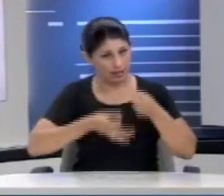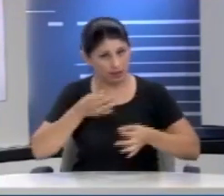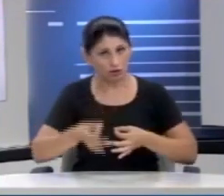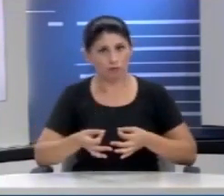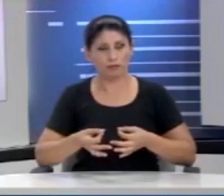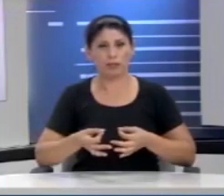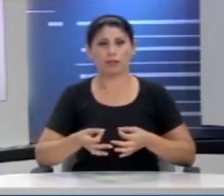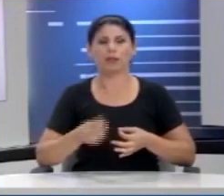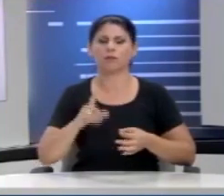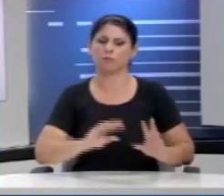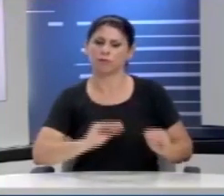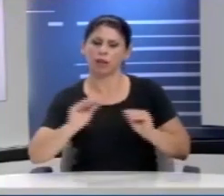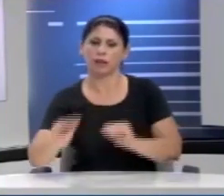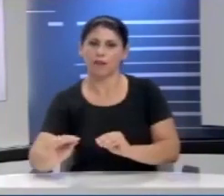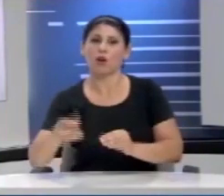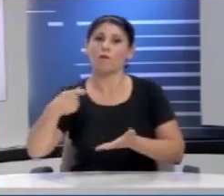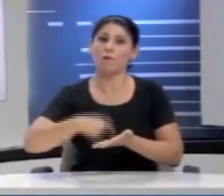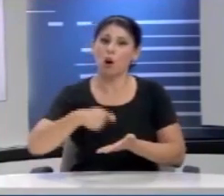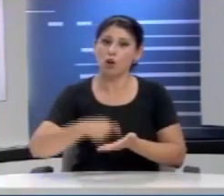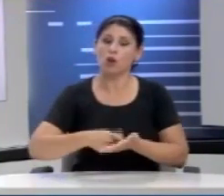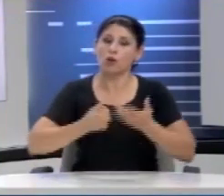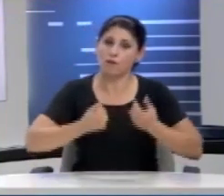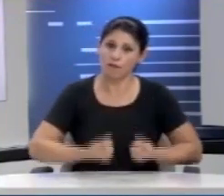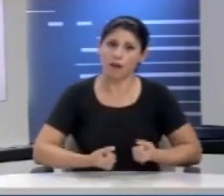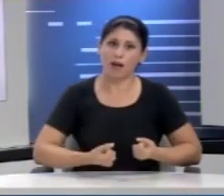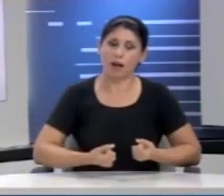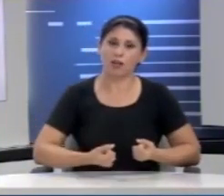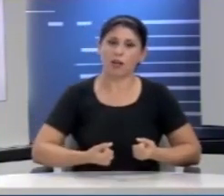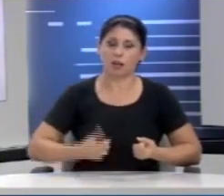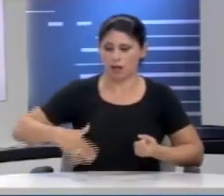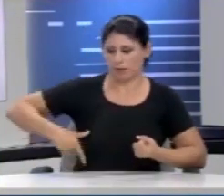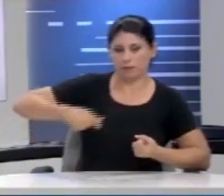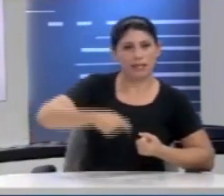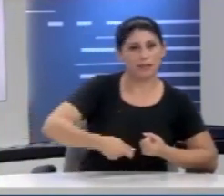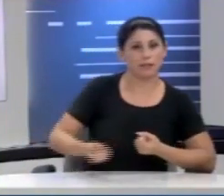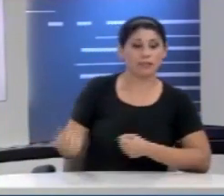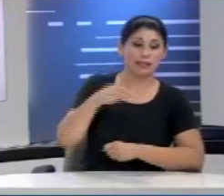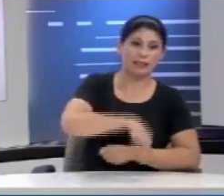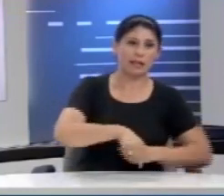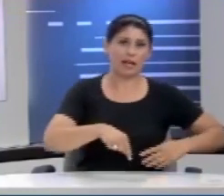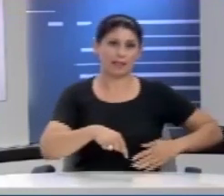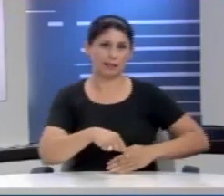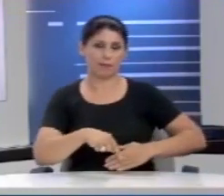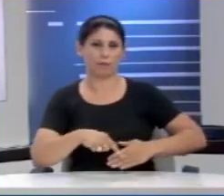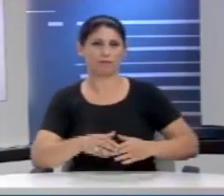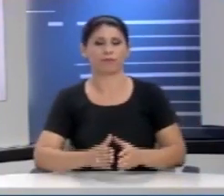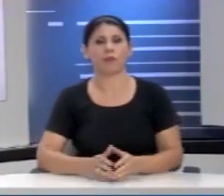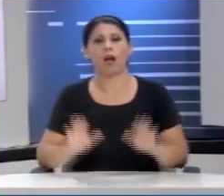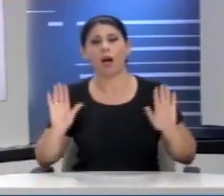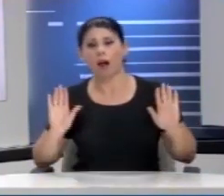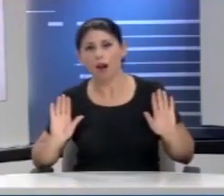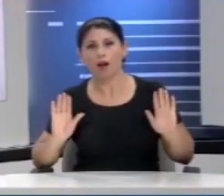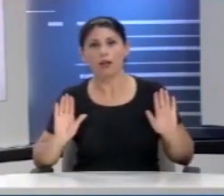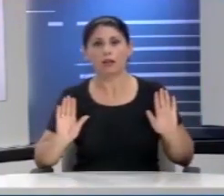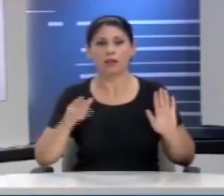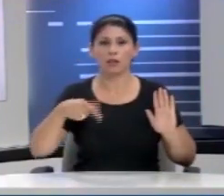εξηγούμαστε, με μια μεταφορά των φορολογικών βαρών από τη μια τσέπη του λαού στην άλλη. Όμως,